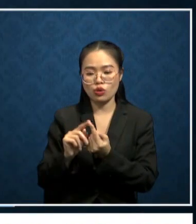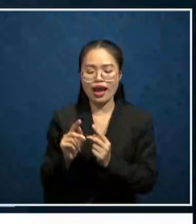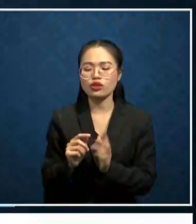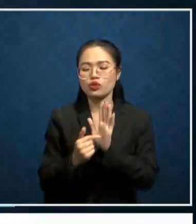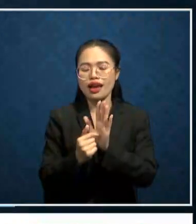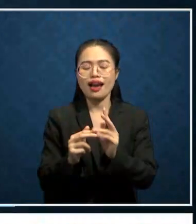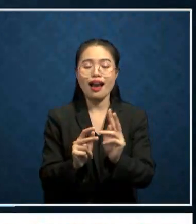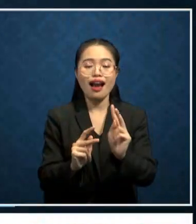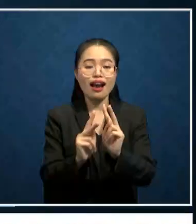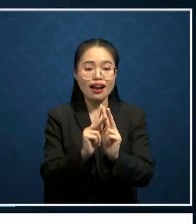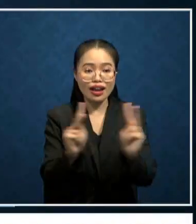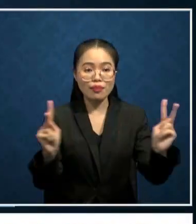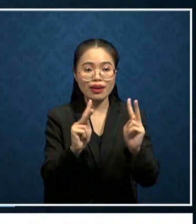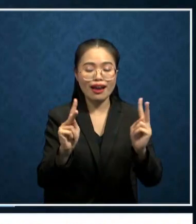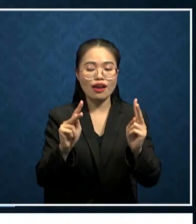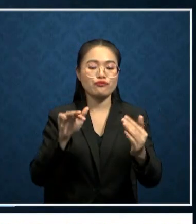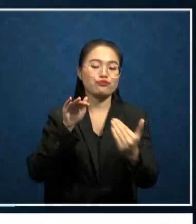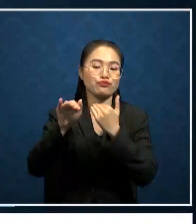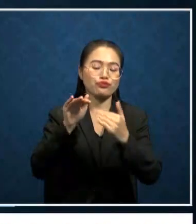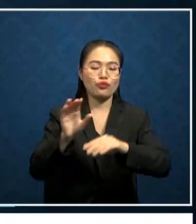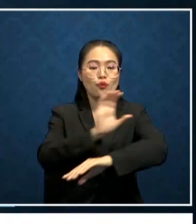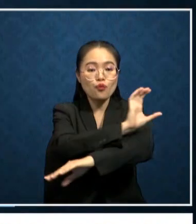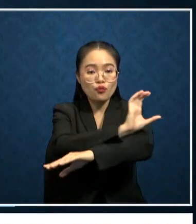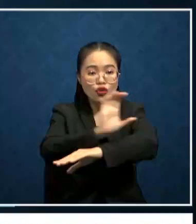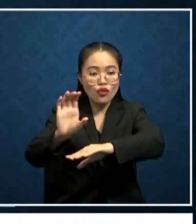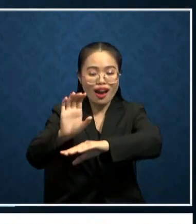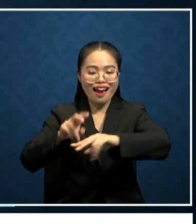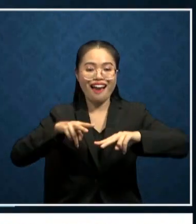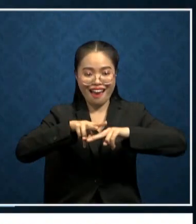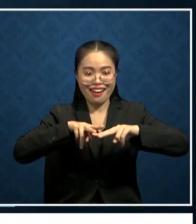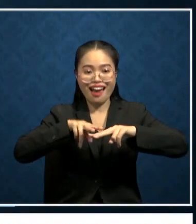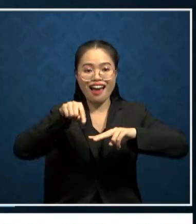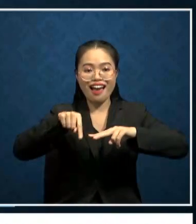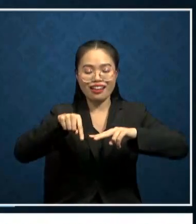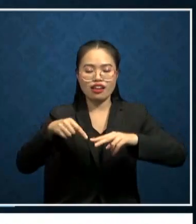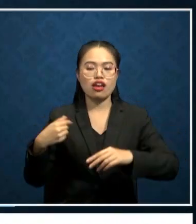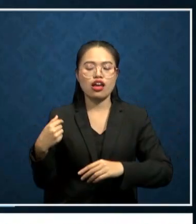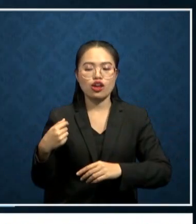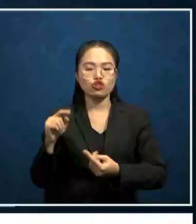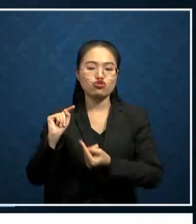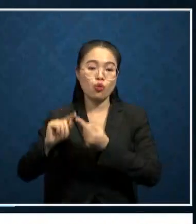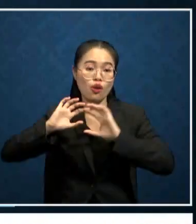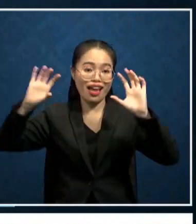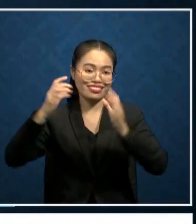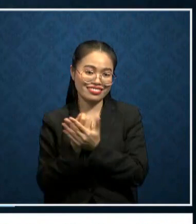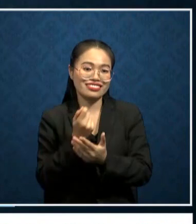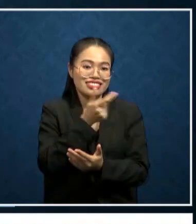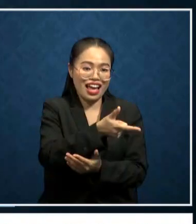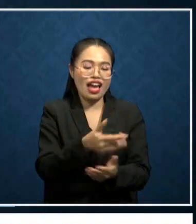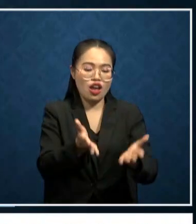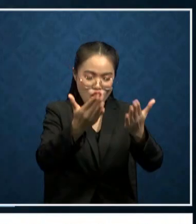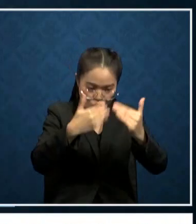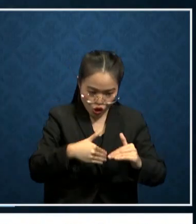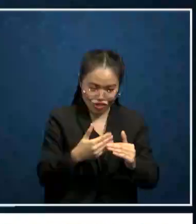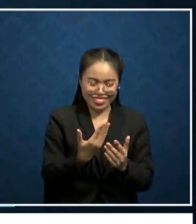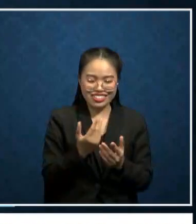คมนาคมที่มีรถไฟฟ้าวิ่งค่ารางรัดออกให้นะครับเพื่อไม่ให้ค่าไค่าโดยสารแพงเกินไป